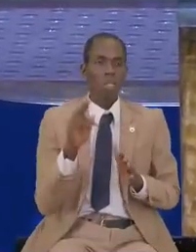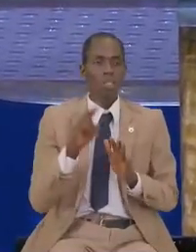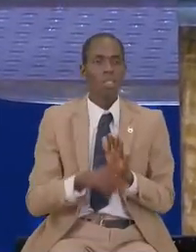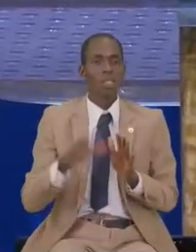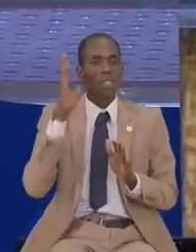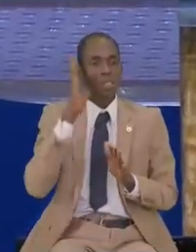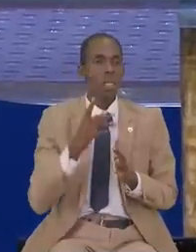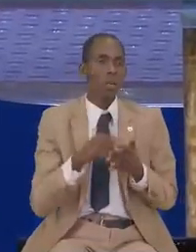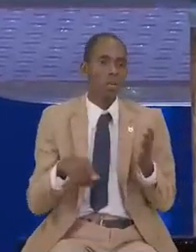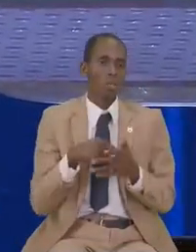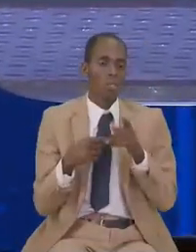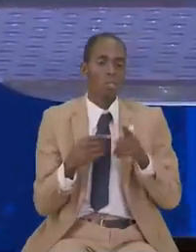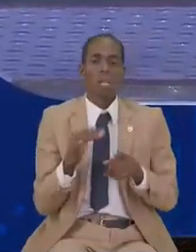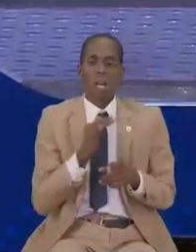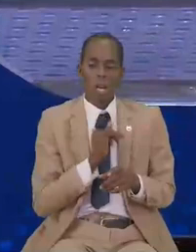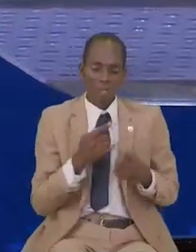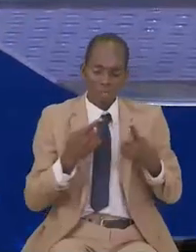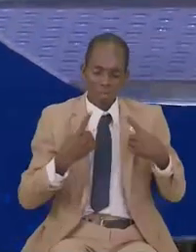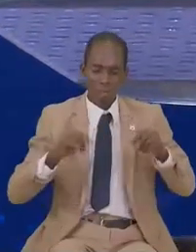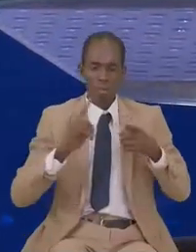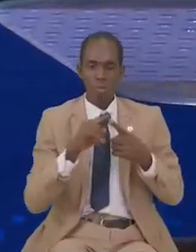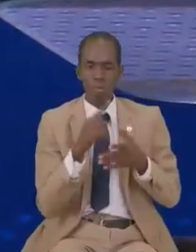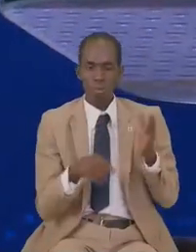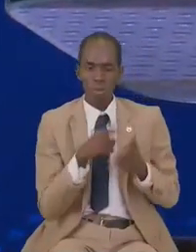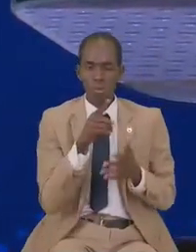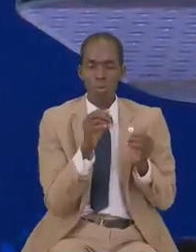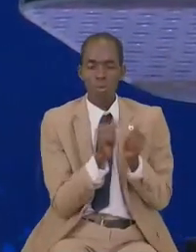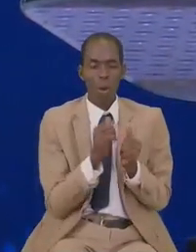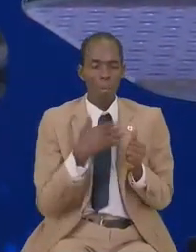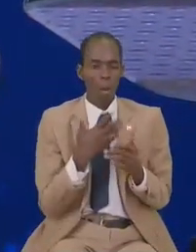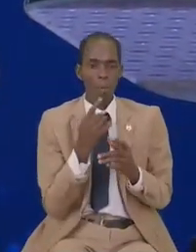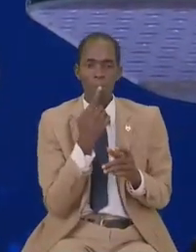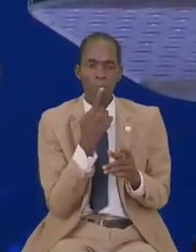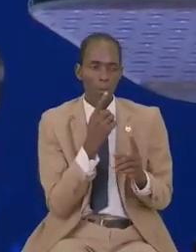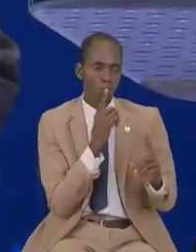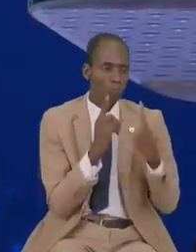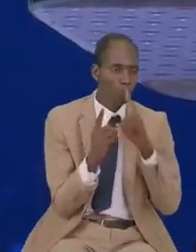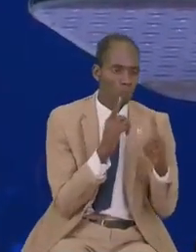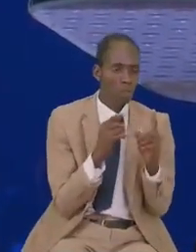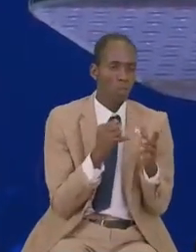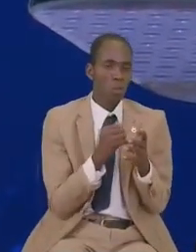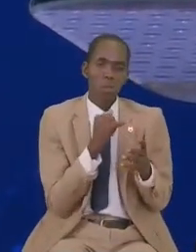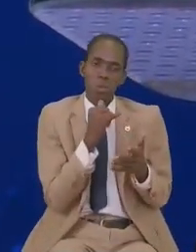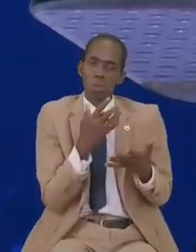te châtiera. J'essayais de te corriger par la parole de bouche, mais cela ne te plaisait pas.